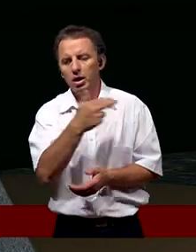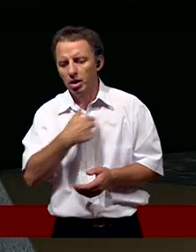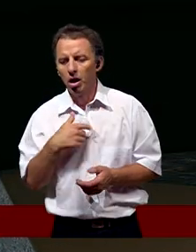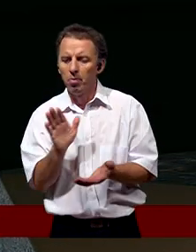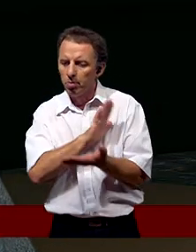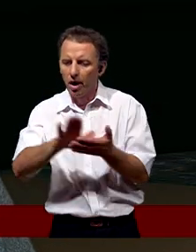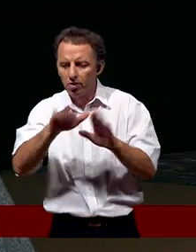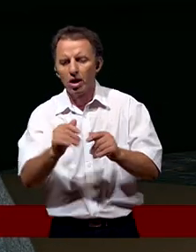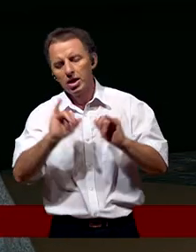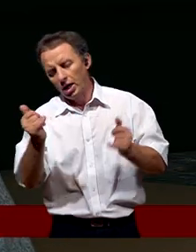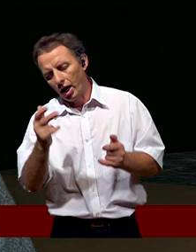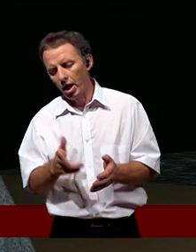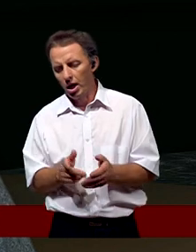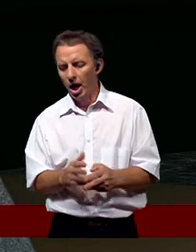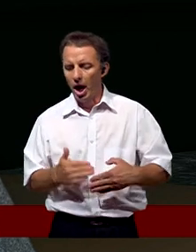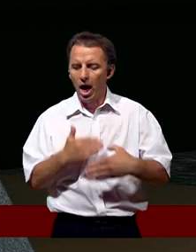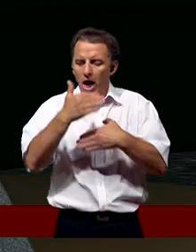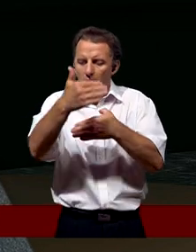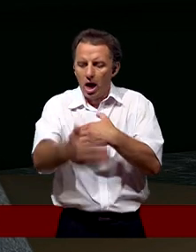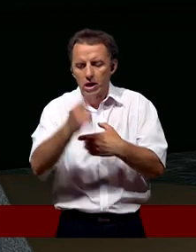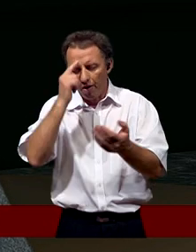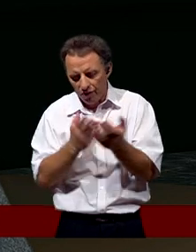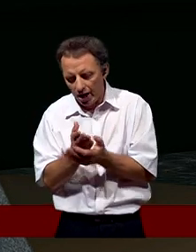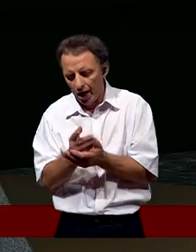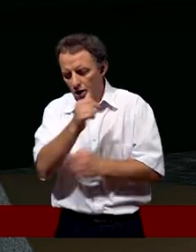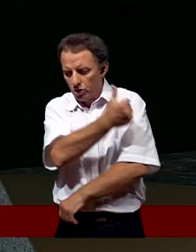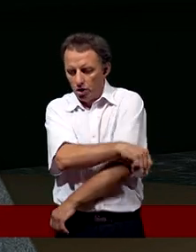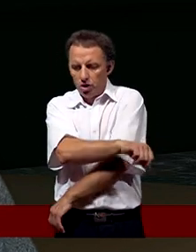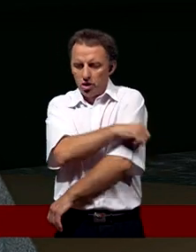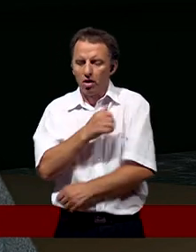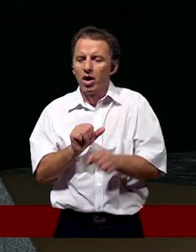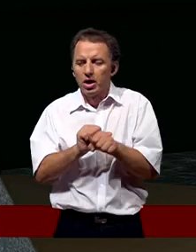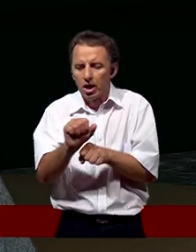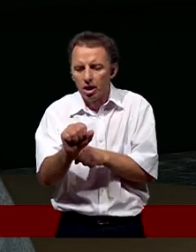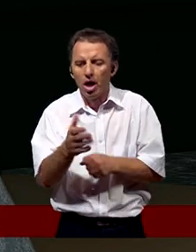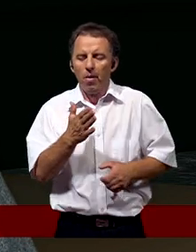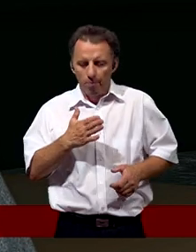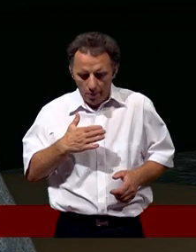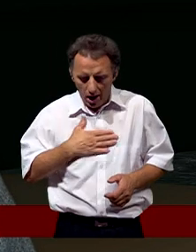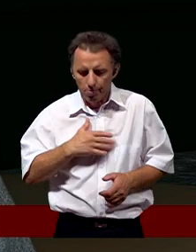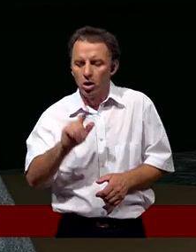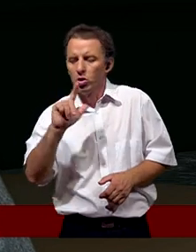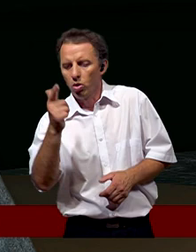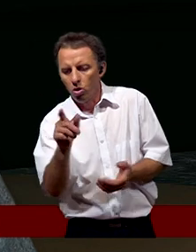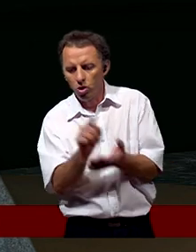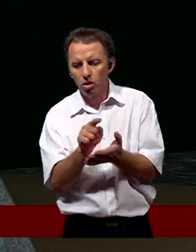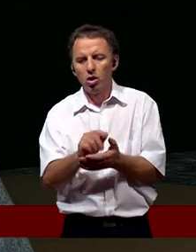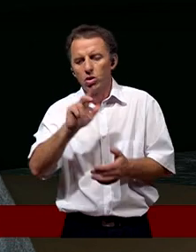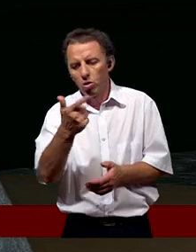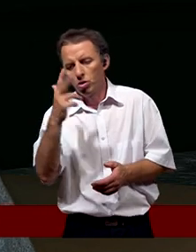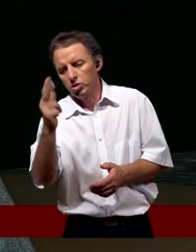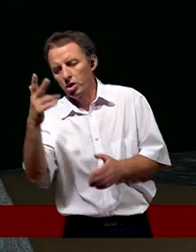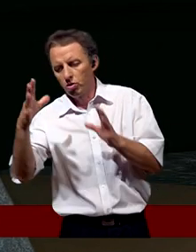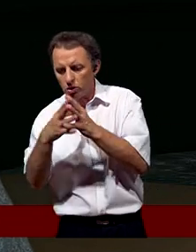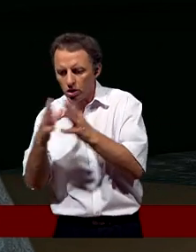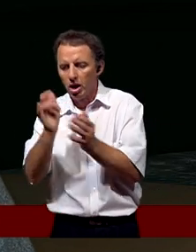z nas, bez względu na to, na jakim etapie wiary czy chrześcijaństwa jesteśmy, mamy tą drugą szansę i Jezus, i drugą, i trzecią,